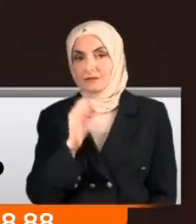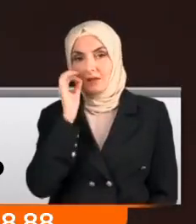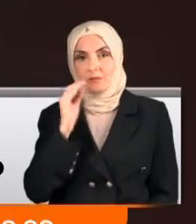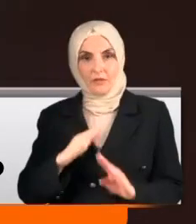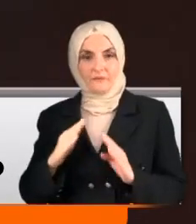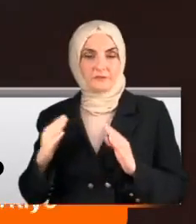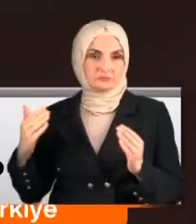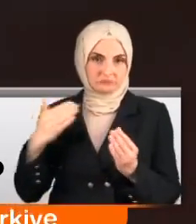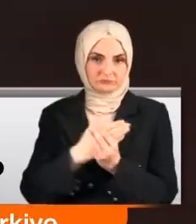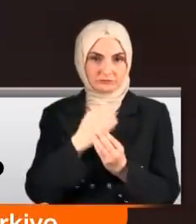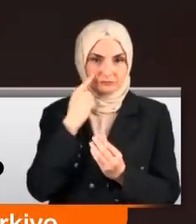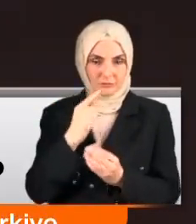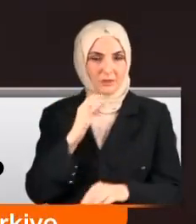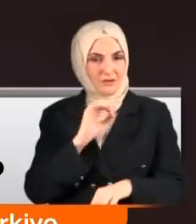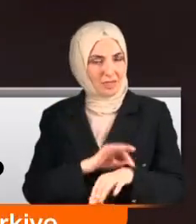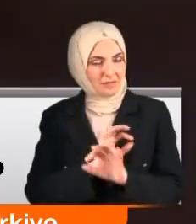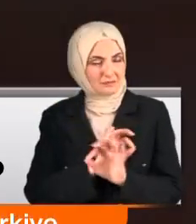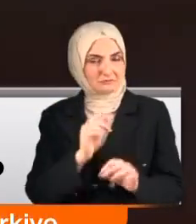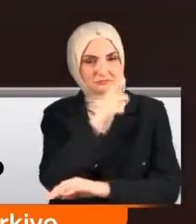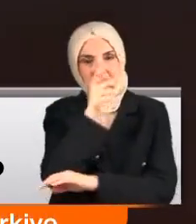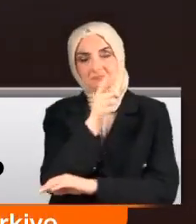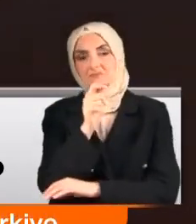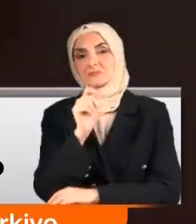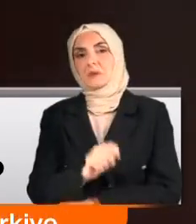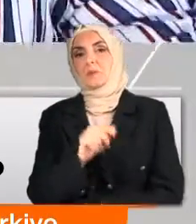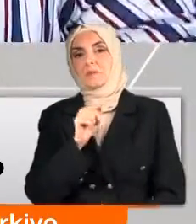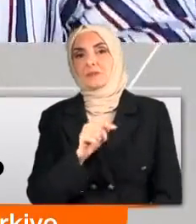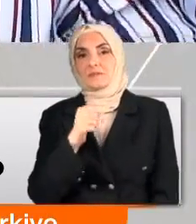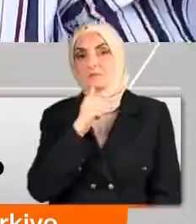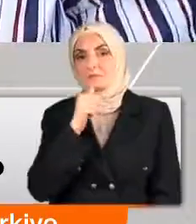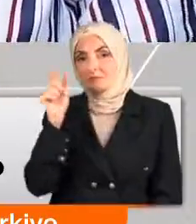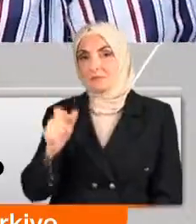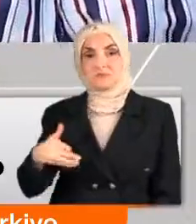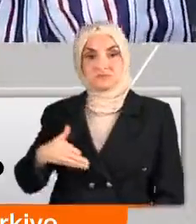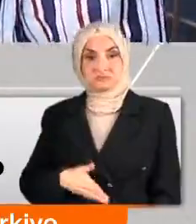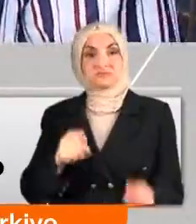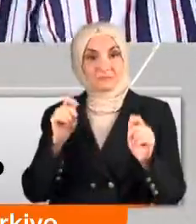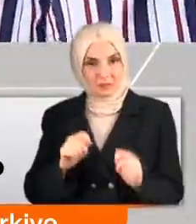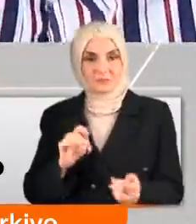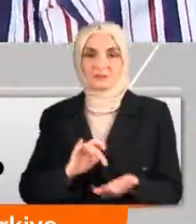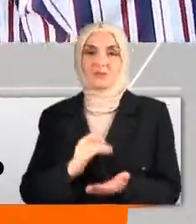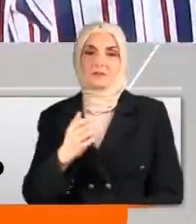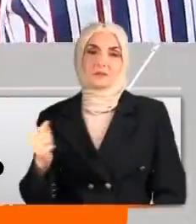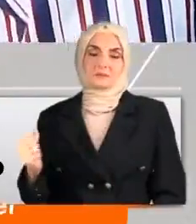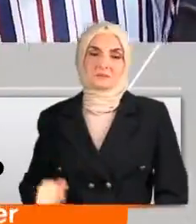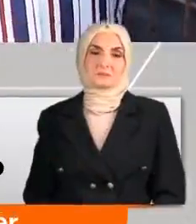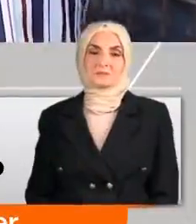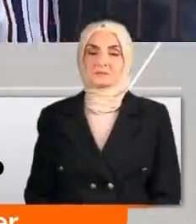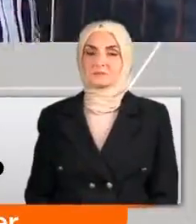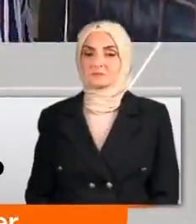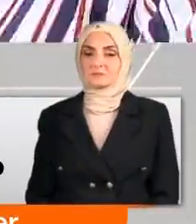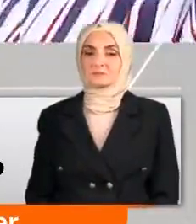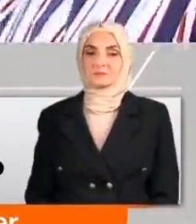an be an kayda geçerken yaptığı eşkıyalık yanına kalmadı. Bu kapıyı yaptırmama rağmen kendisi gelip